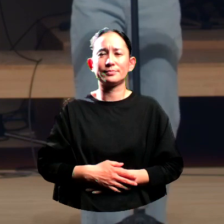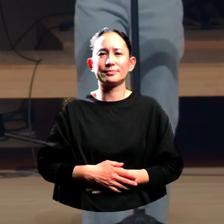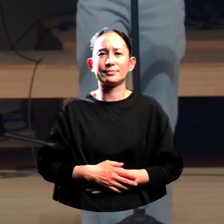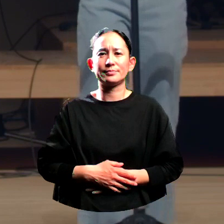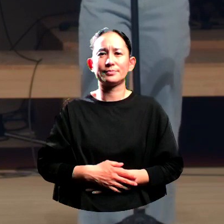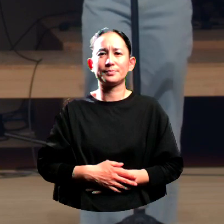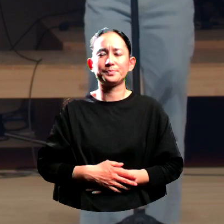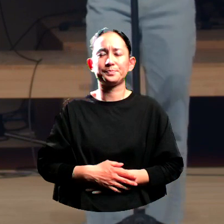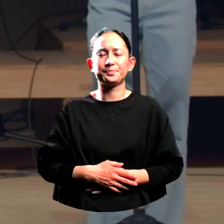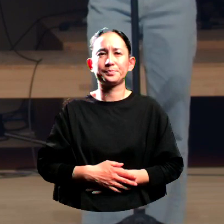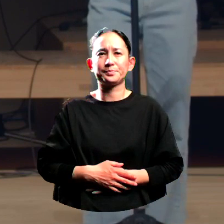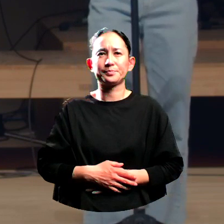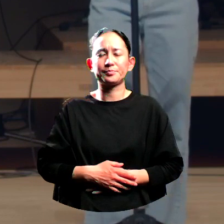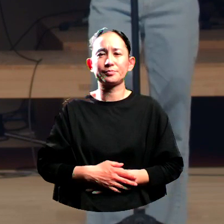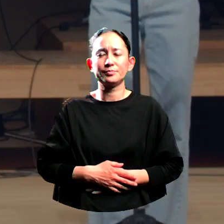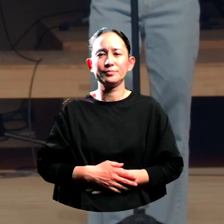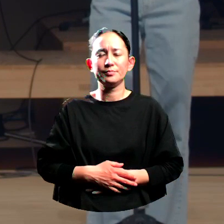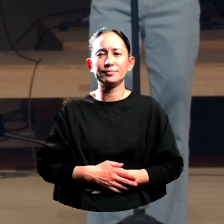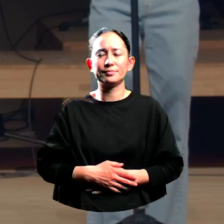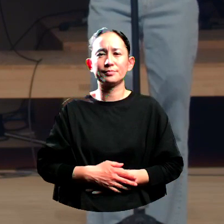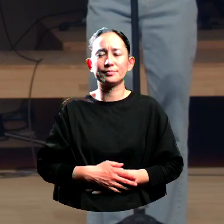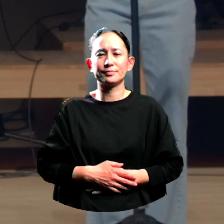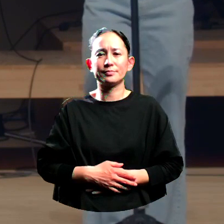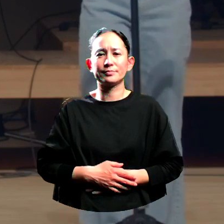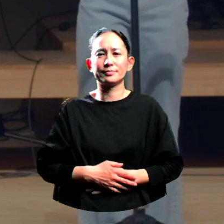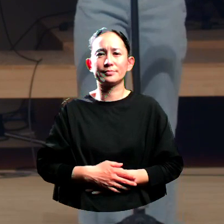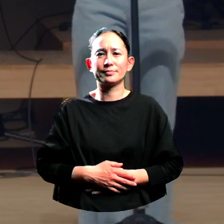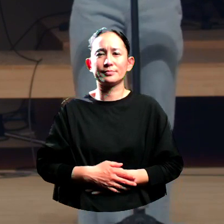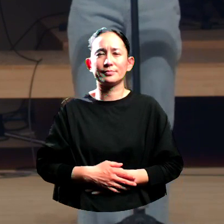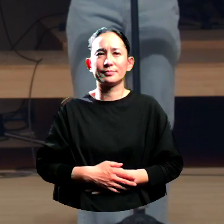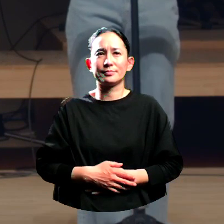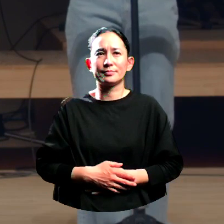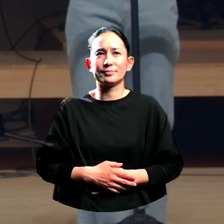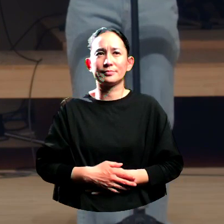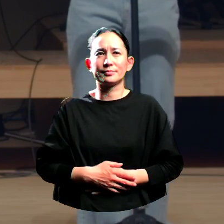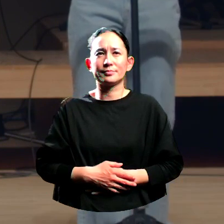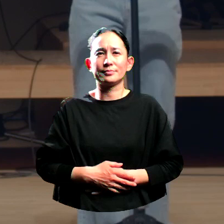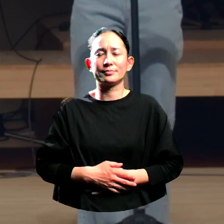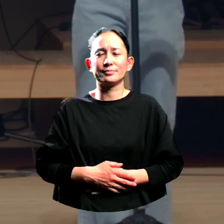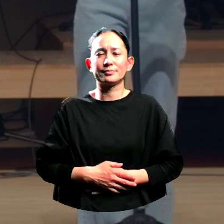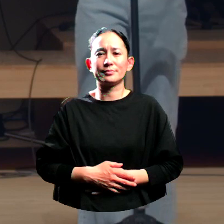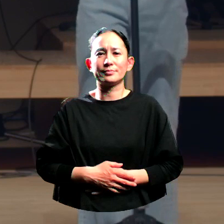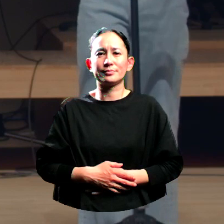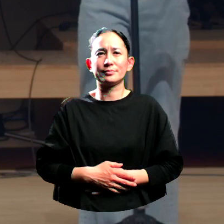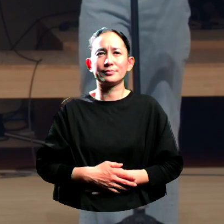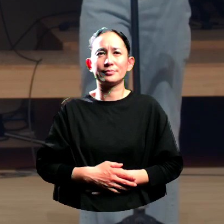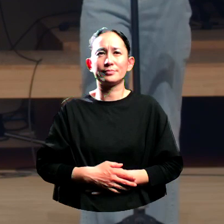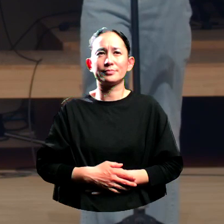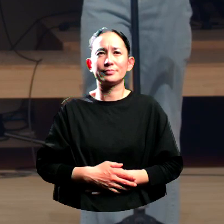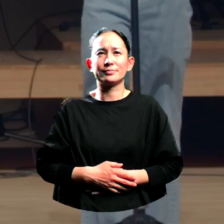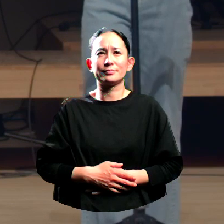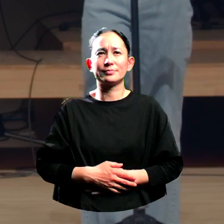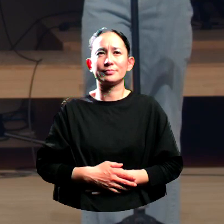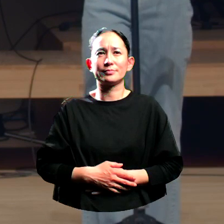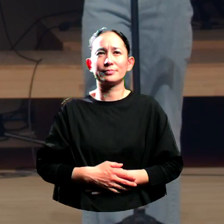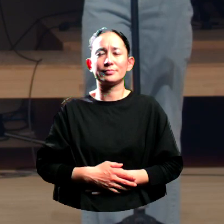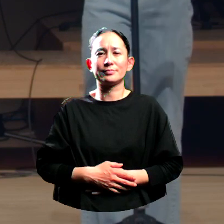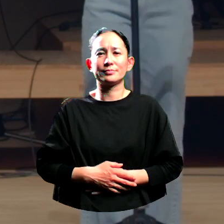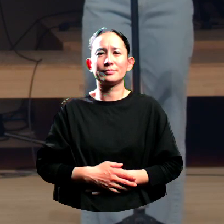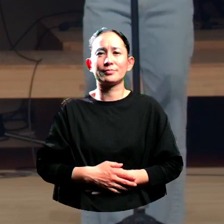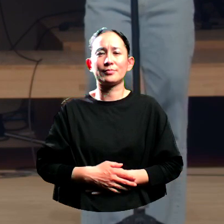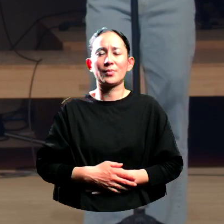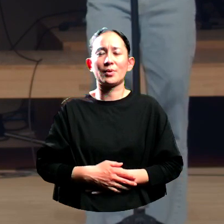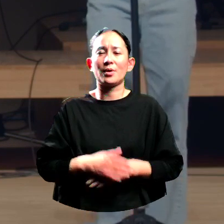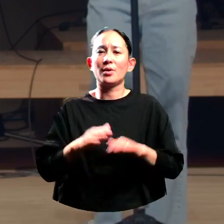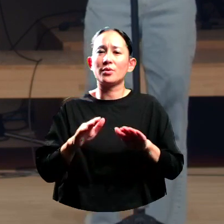die. And whoever lives by believing in me will never die. Do you believe this? 皆さん、今日